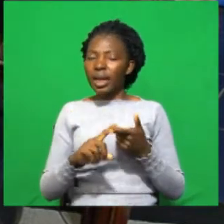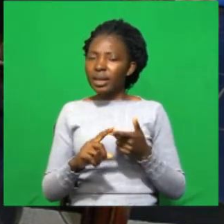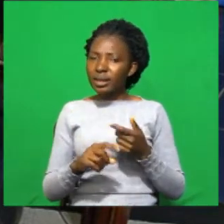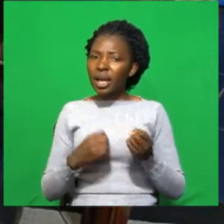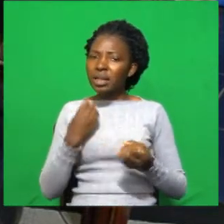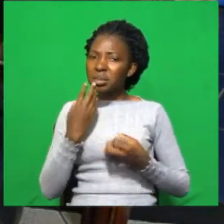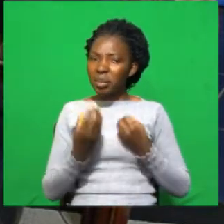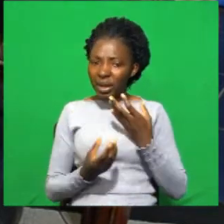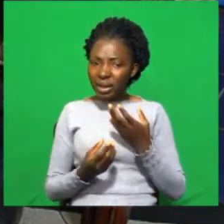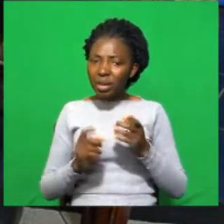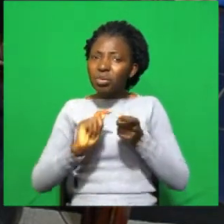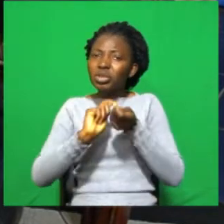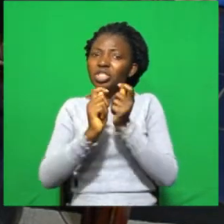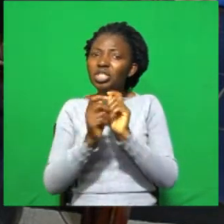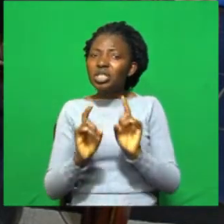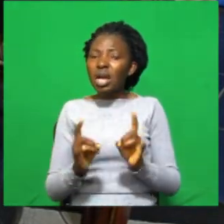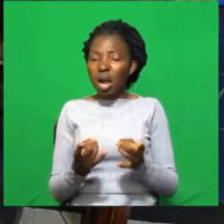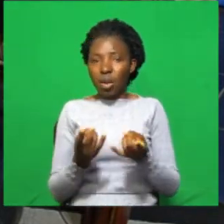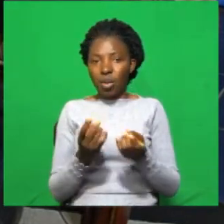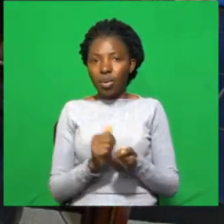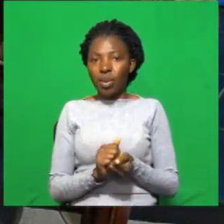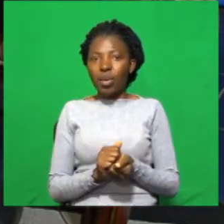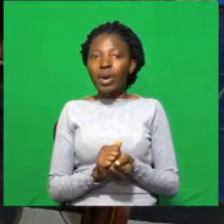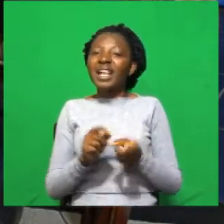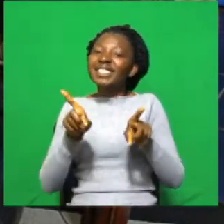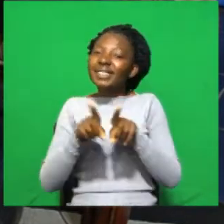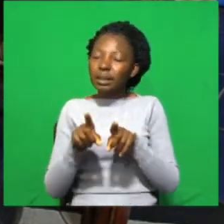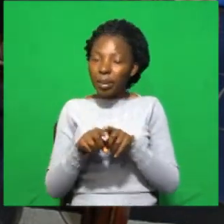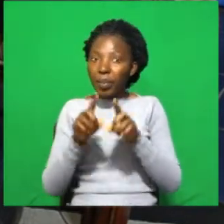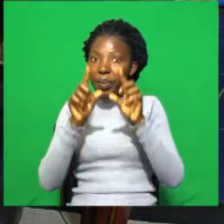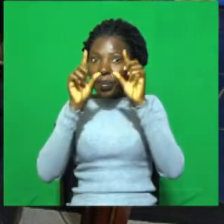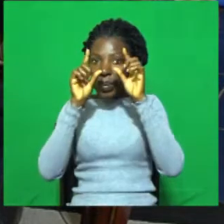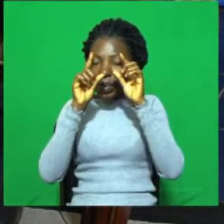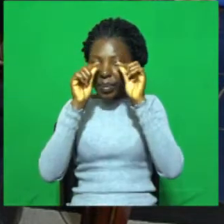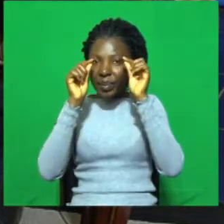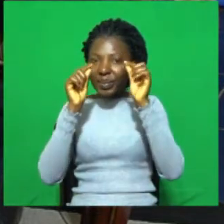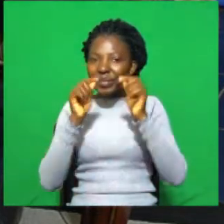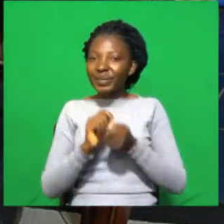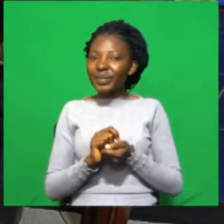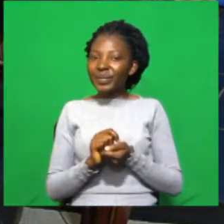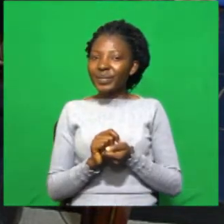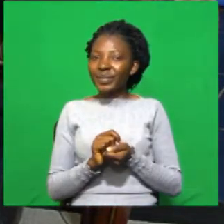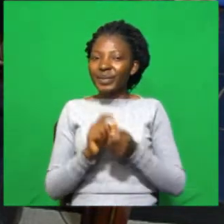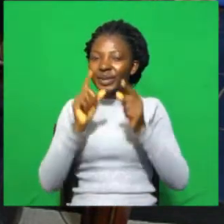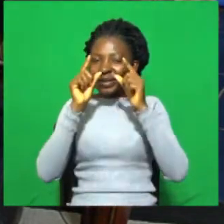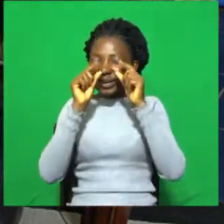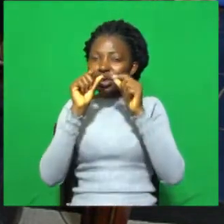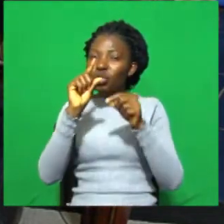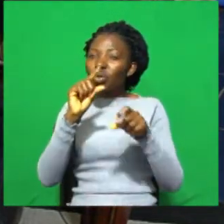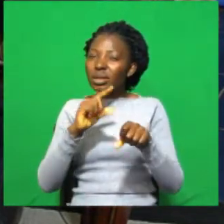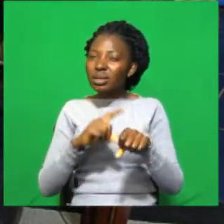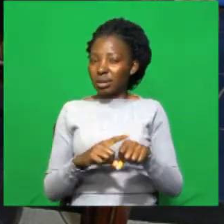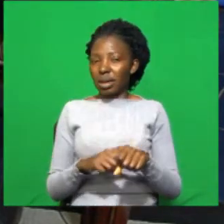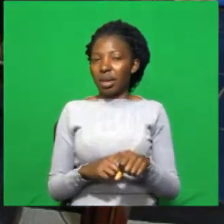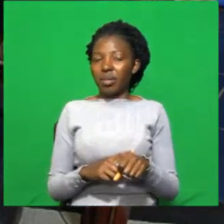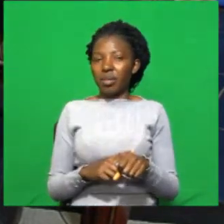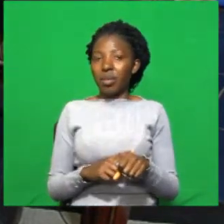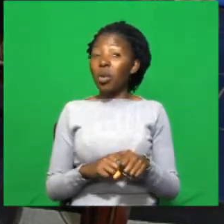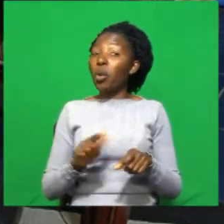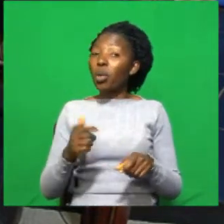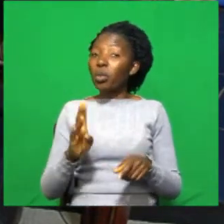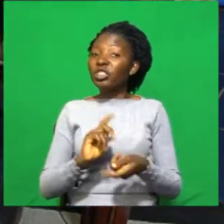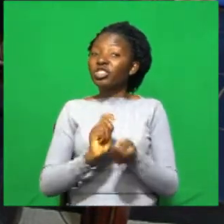kuti vanochinjwa hawo, zvikanzi sekubwaira kweziso, in the twinkling of an eye.